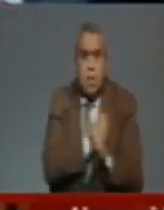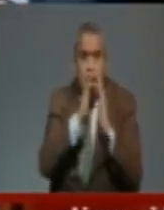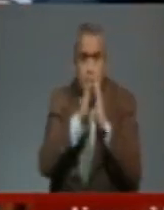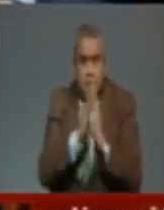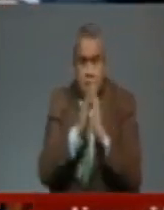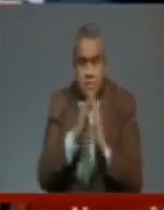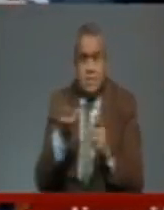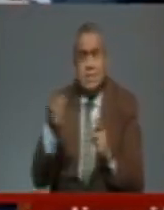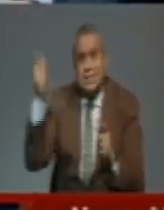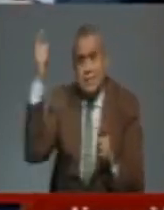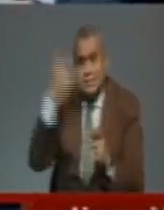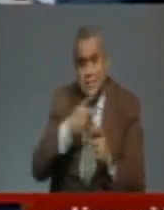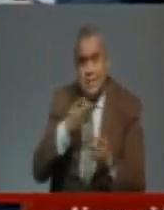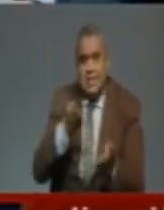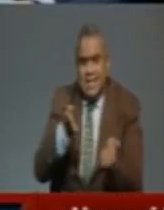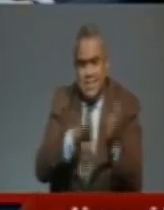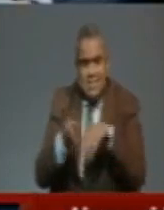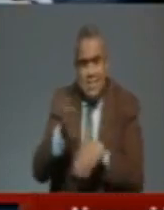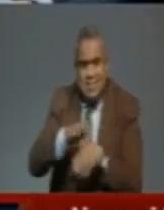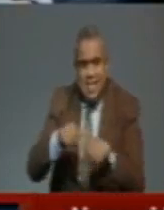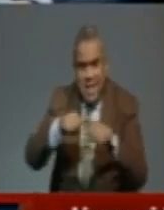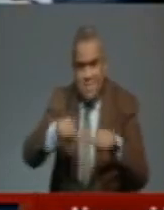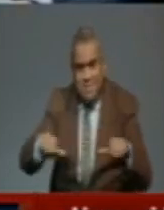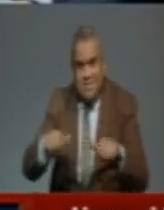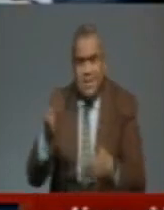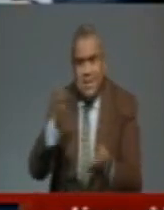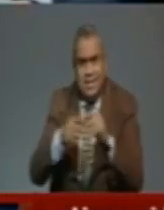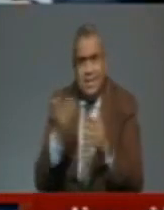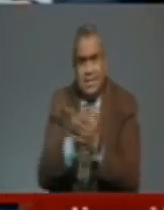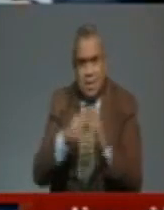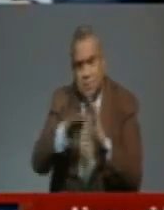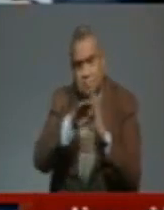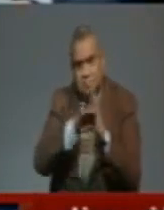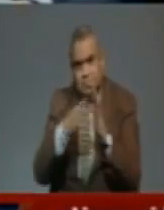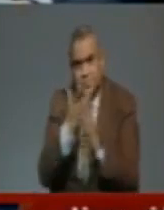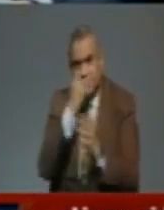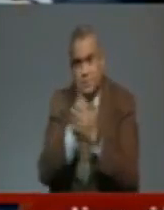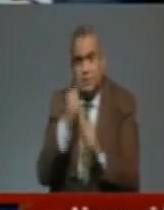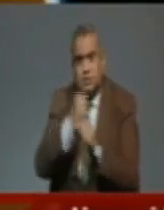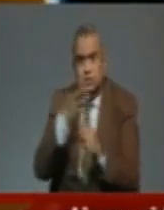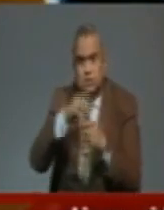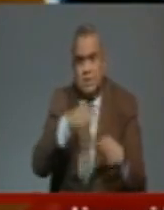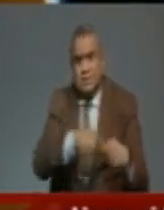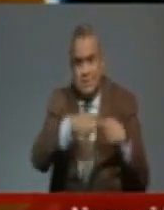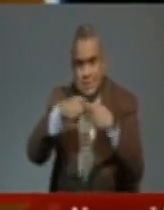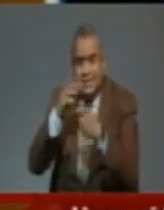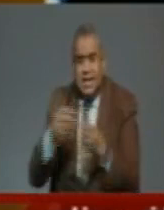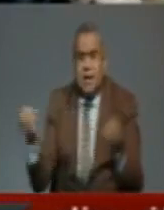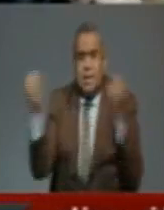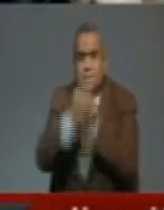نعيد تغليفه، نعيد تنظيمه في عشان مراكب صغيره ثانيه تشيله. انا بقول كلام معقول بالظبط يا فندم. انا بس